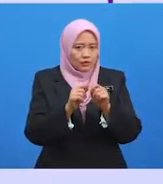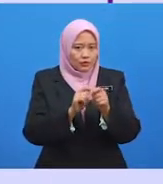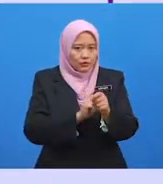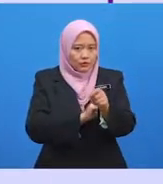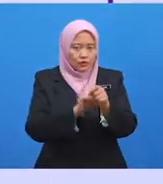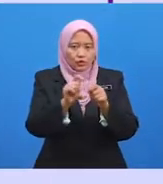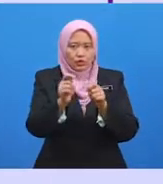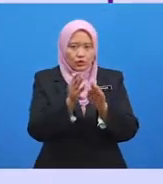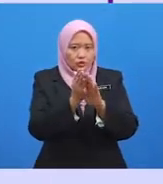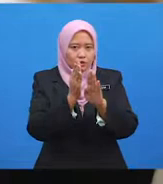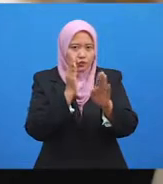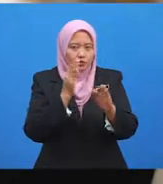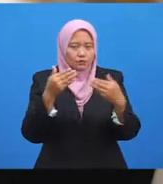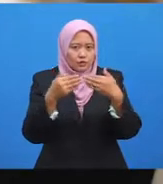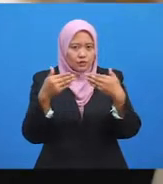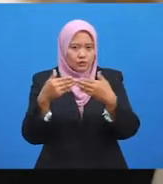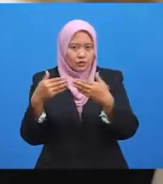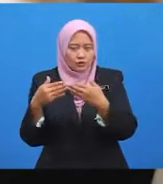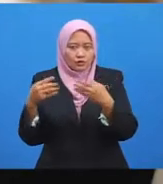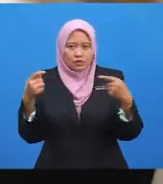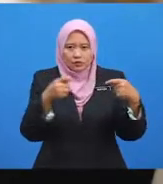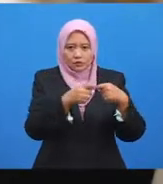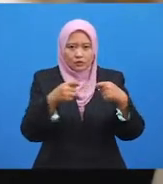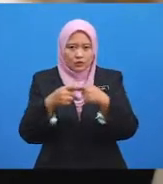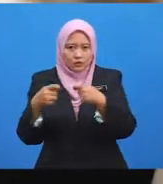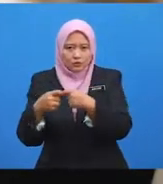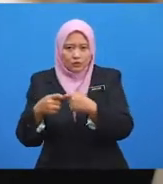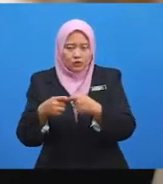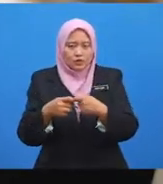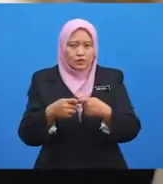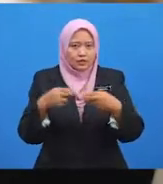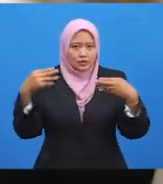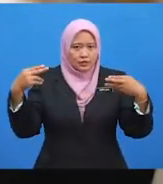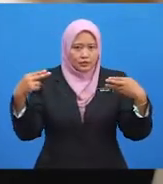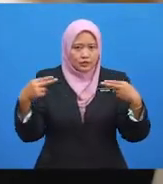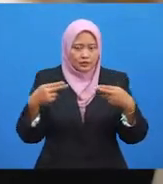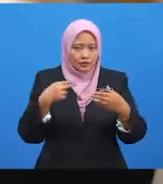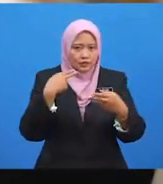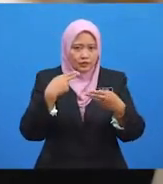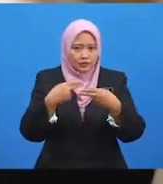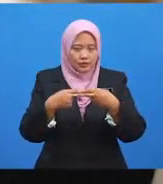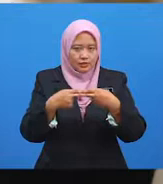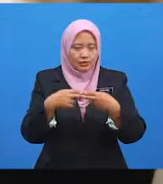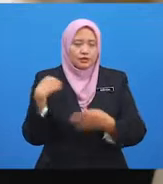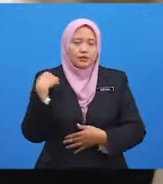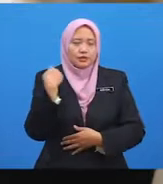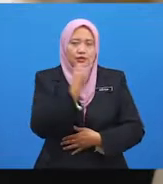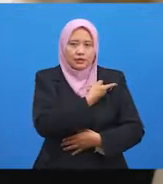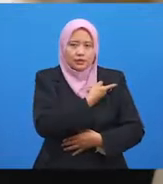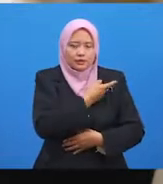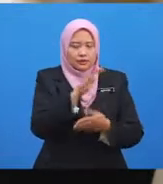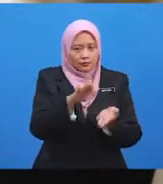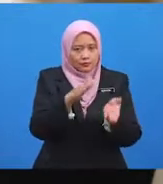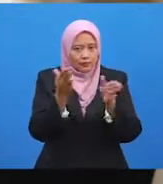sudah meninggal dunia Ustazah Arab murid-murid sudah memahami dengan jelas maksud dan